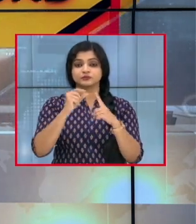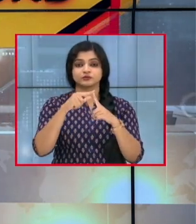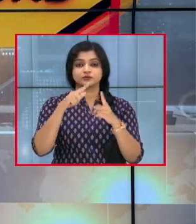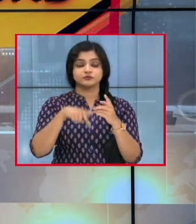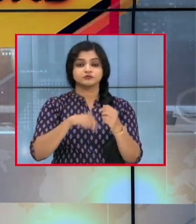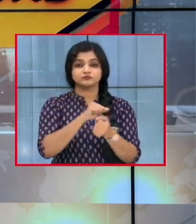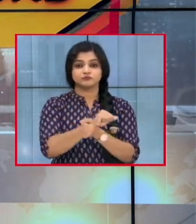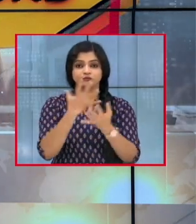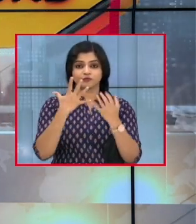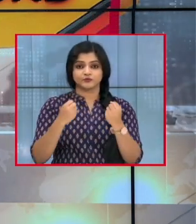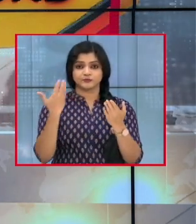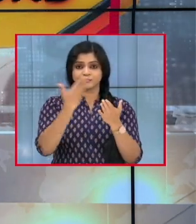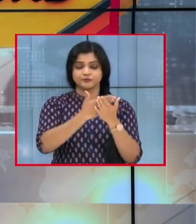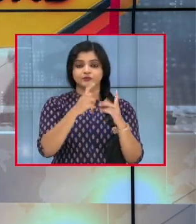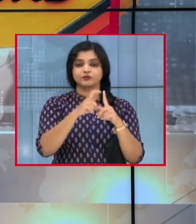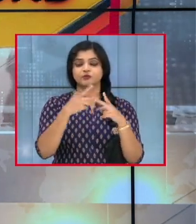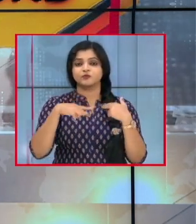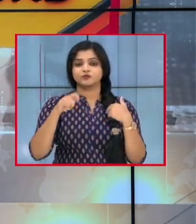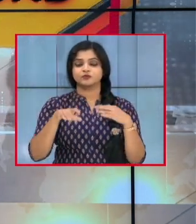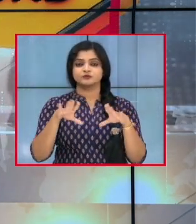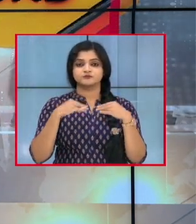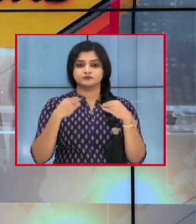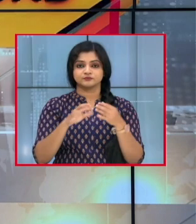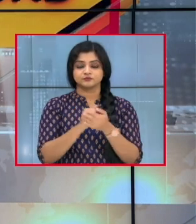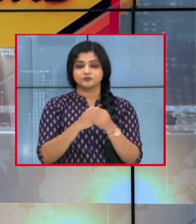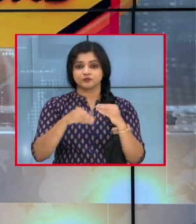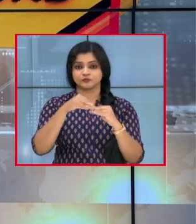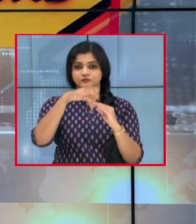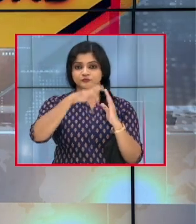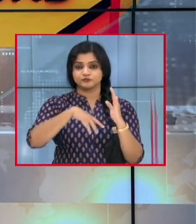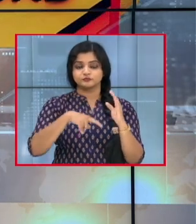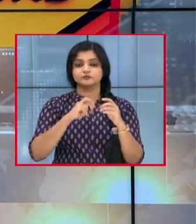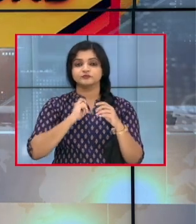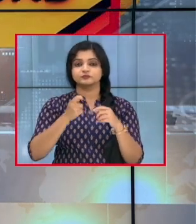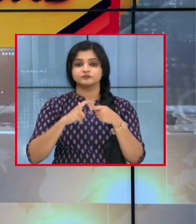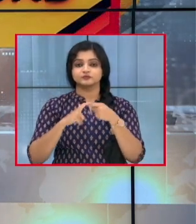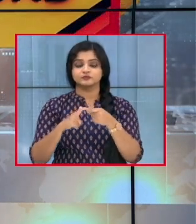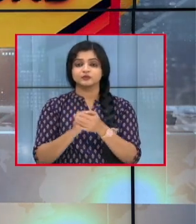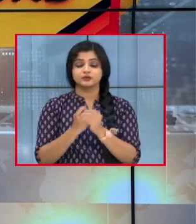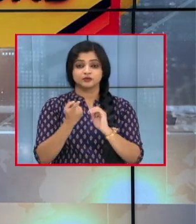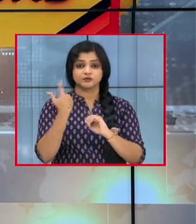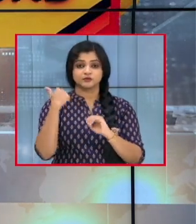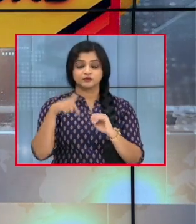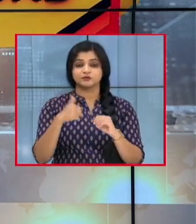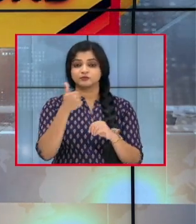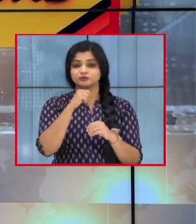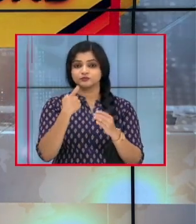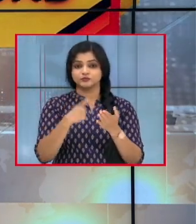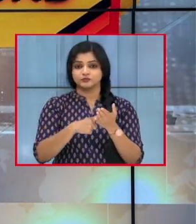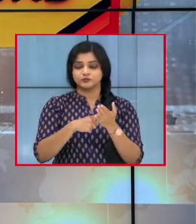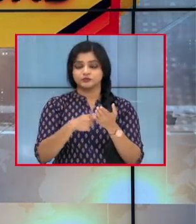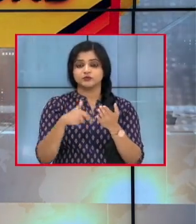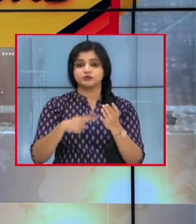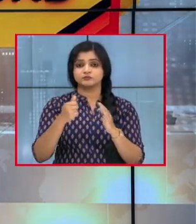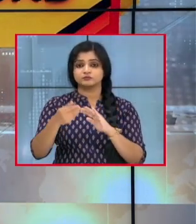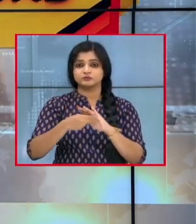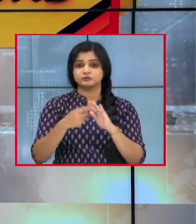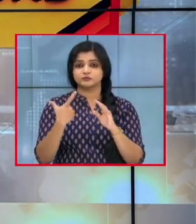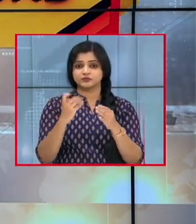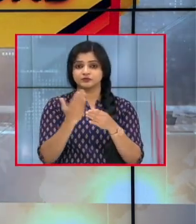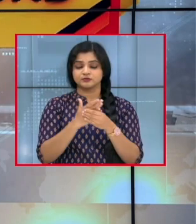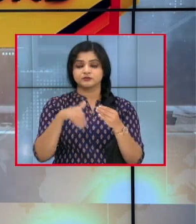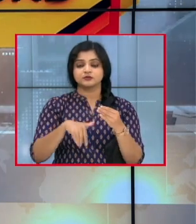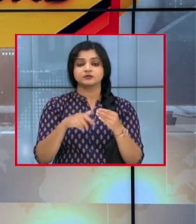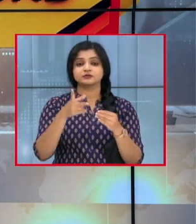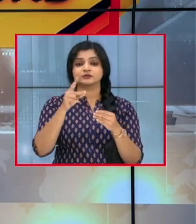റോസ് അവന്യൂ കോടതി അംഗീകരിക്കുകയായിരുന്നു. ബൽറാം നെടുങ്ങാടിച്ചേരുന്നുണ്ട് വിവരങ്ങളുമായി. ബൽറാം, ഇന്നലെയാണ് മദ്യനയ അഴിമതി കേസിൽ ഡൽഹി ഉപമുഖ്യമന്ത്രി